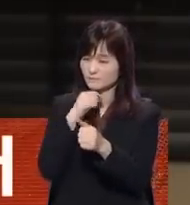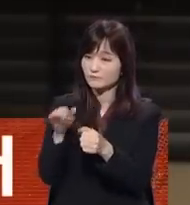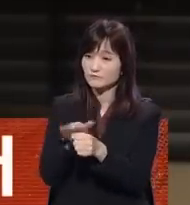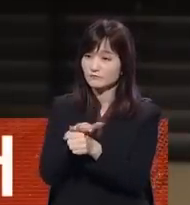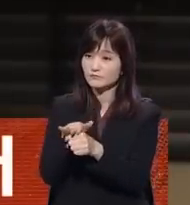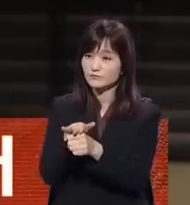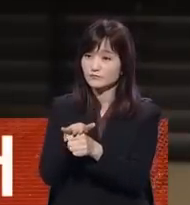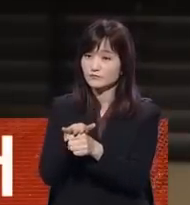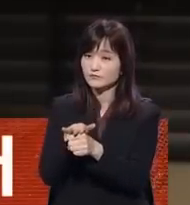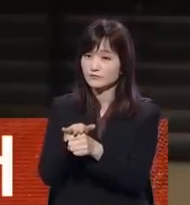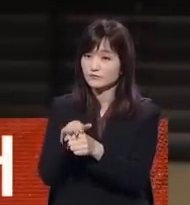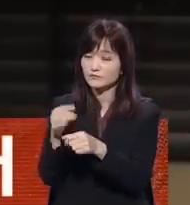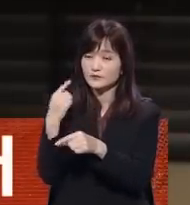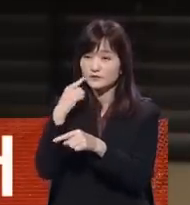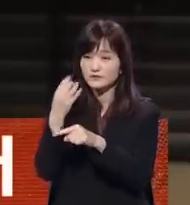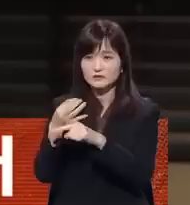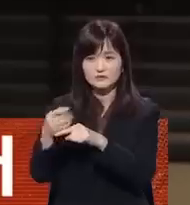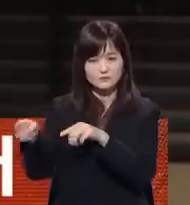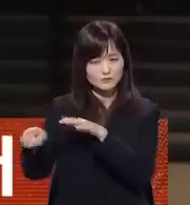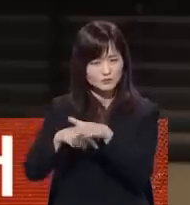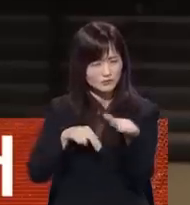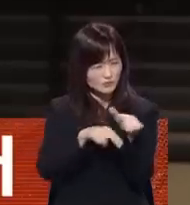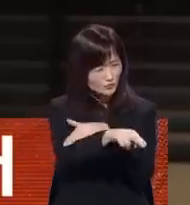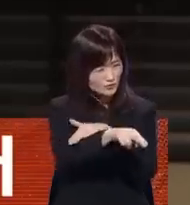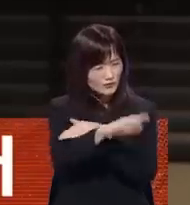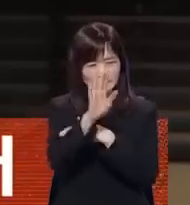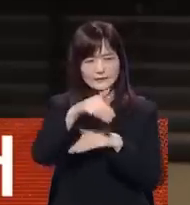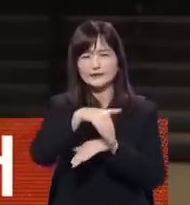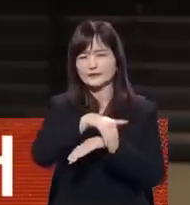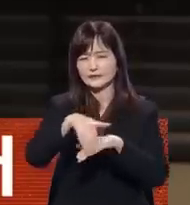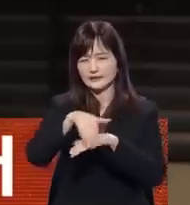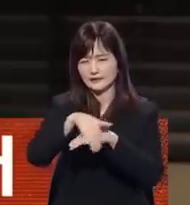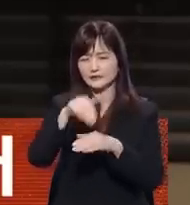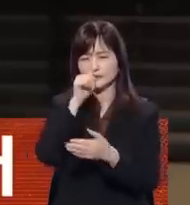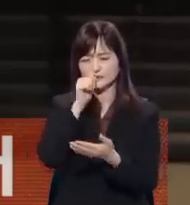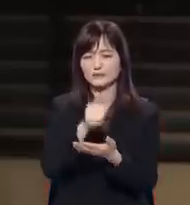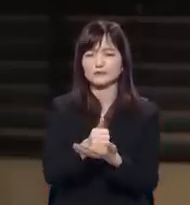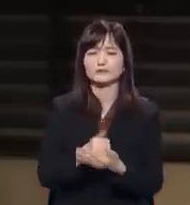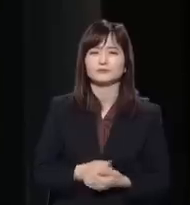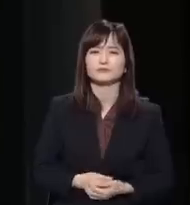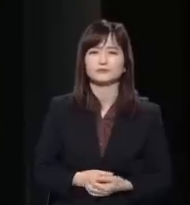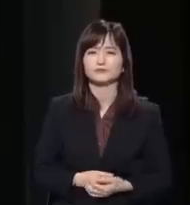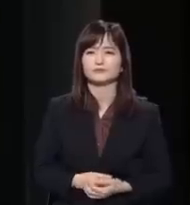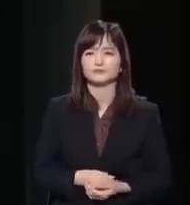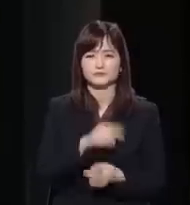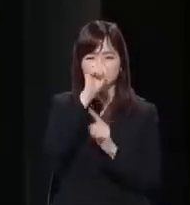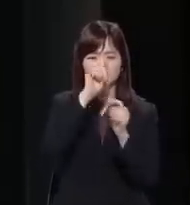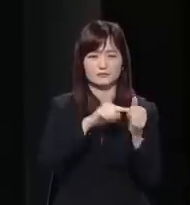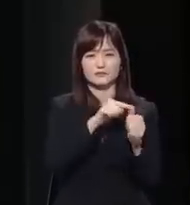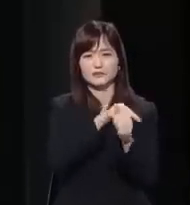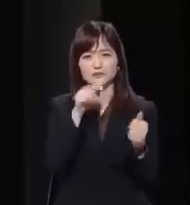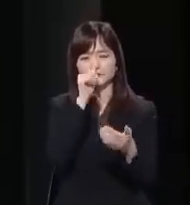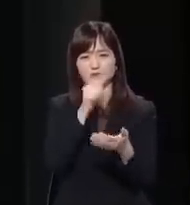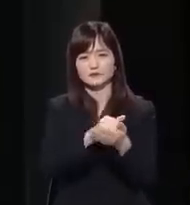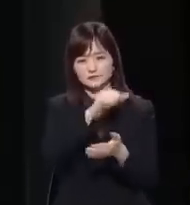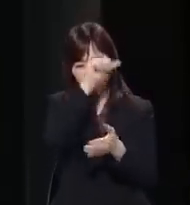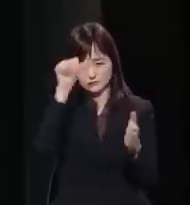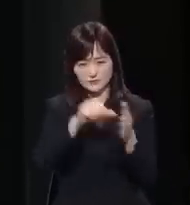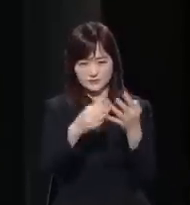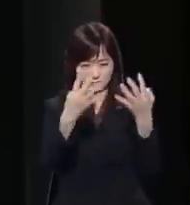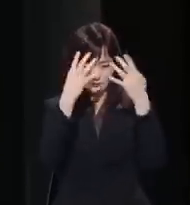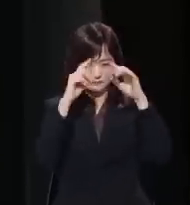보냈는데 금붙이를 훔쳐서 달아나요 계획 범죄였다라는 거죠 자 그래서 결국 이본을 살인 혐의로 무기징역을